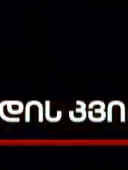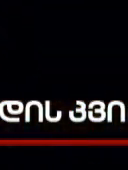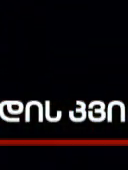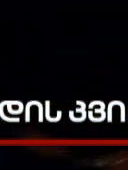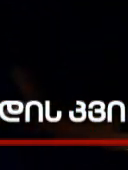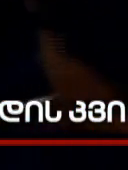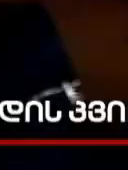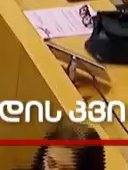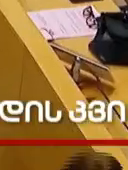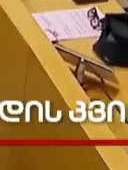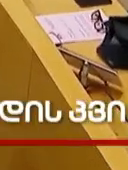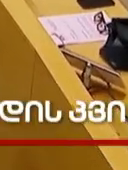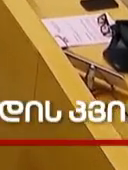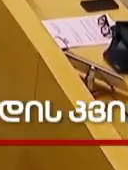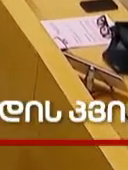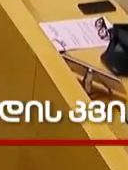destrucția să-mi mărtă.